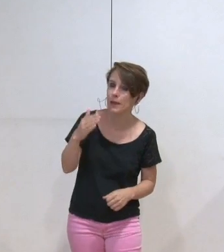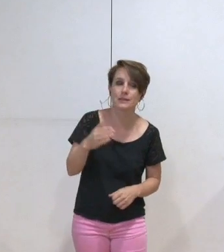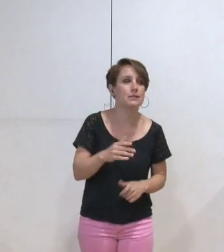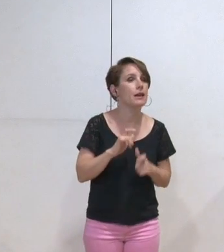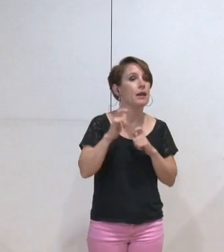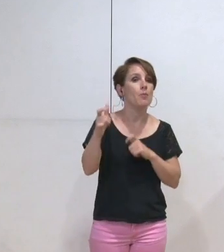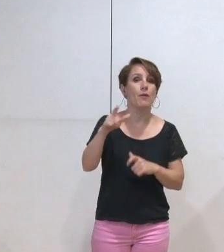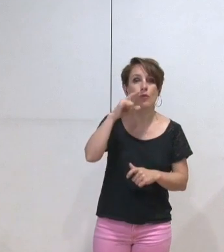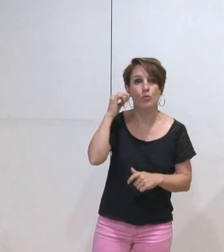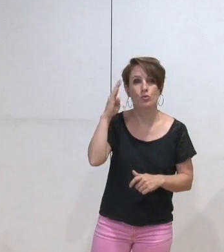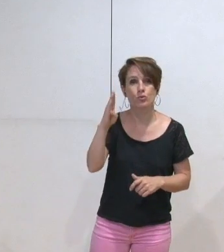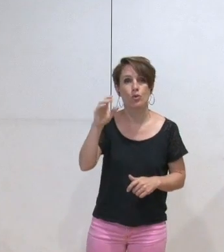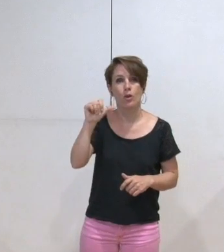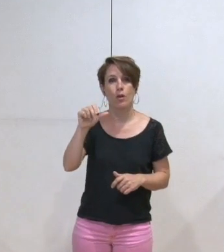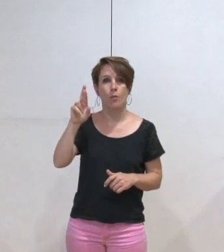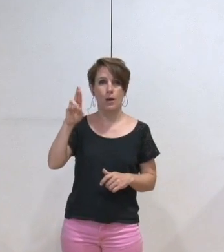Barbier